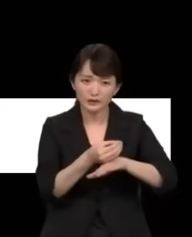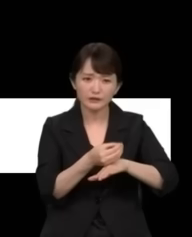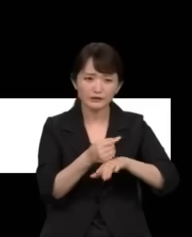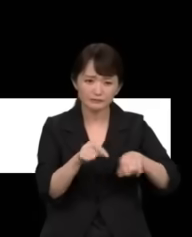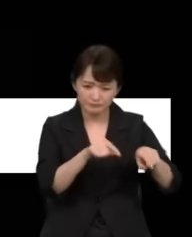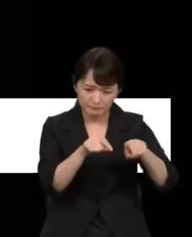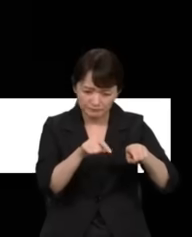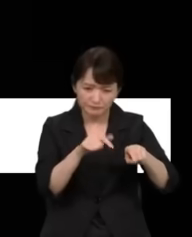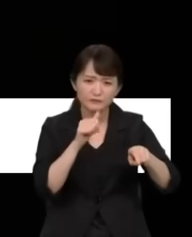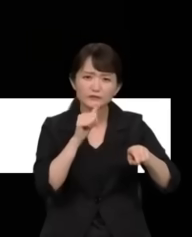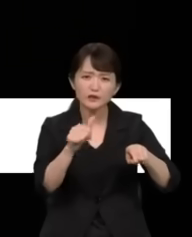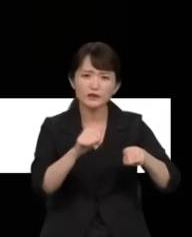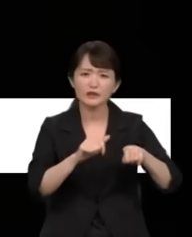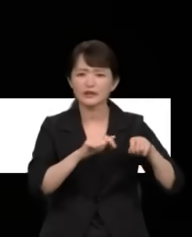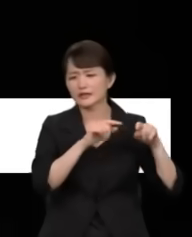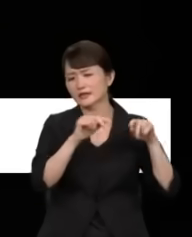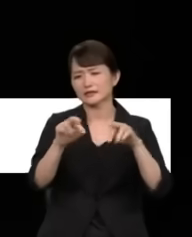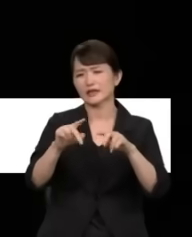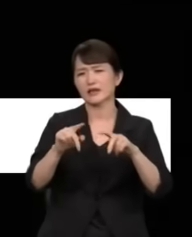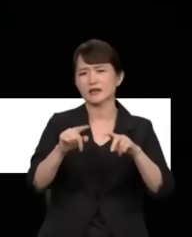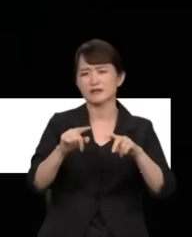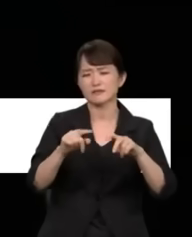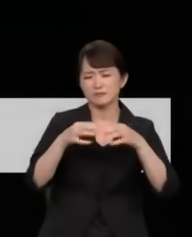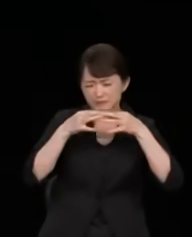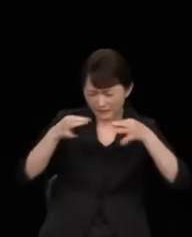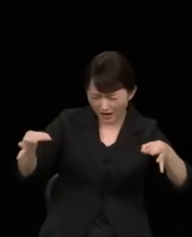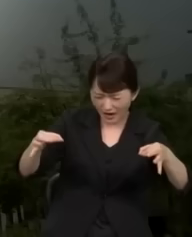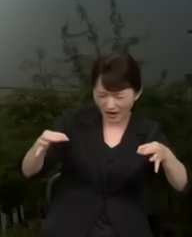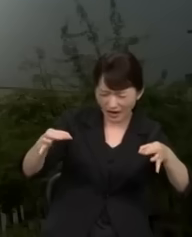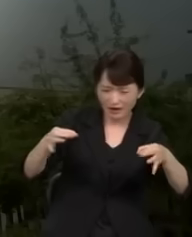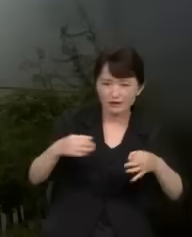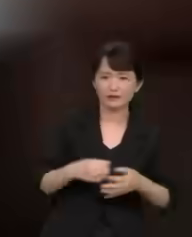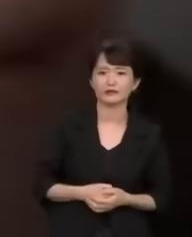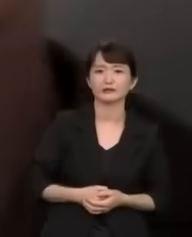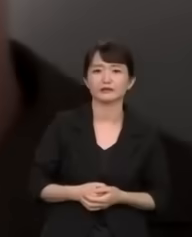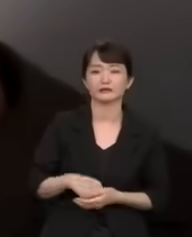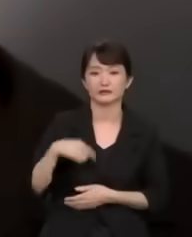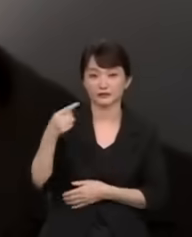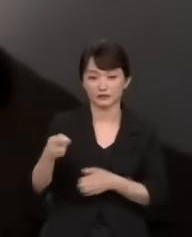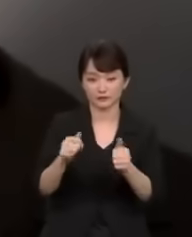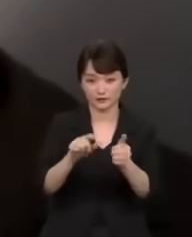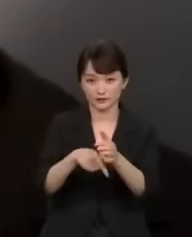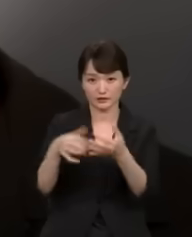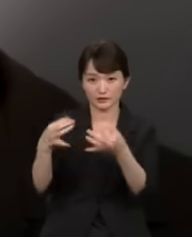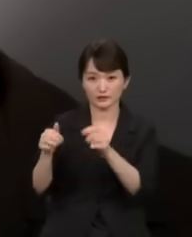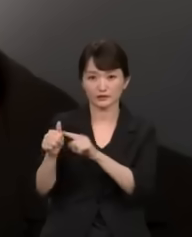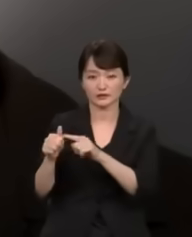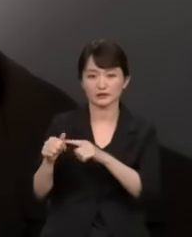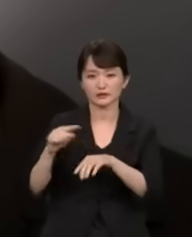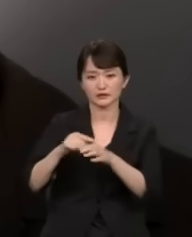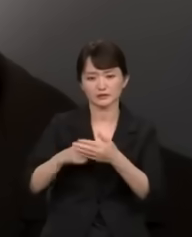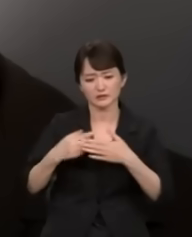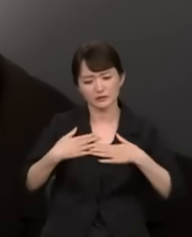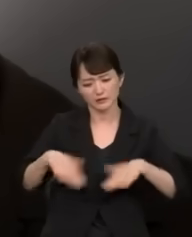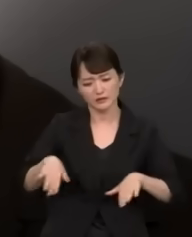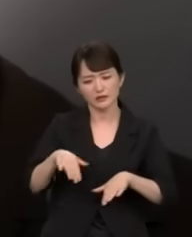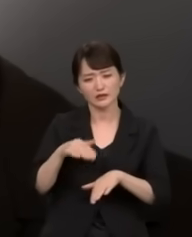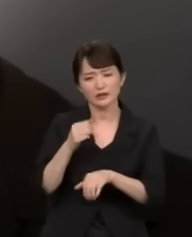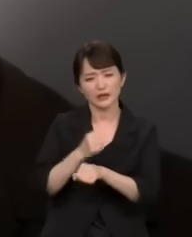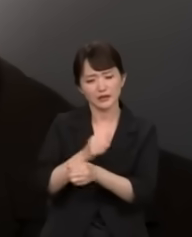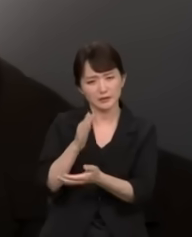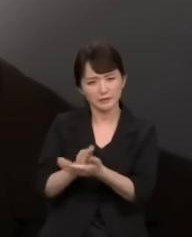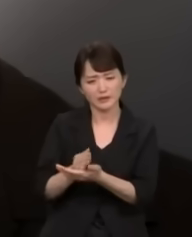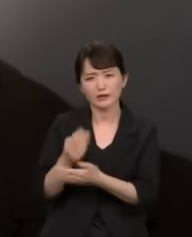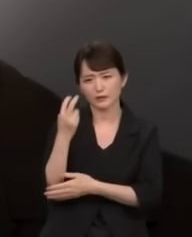분량 파일엔 다툼과 비명, 고함이 담겼습니다. 재판부는 다음 공판에서 김레아의 심신미약 여부 감정 결과를